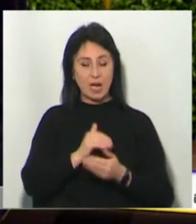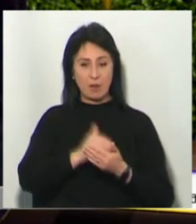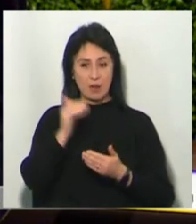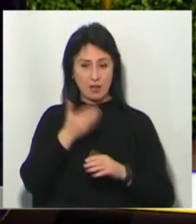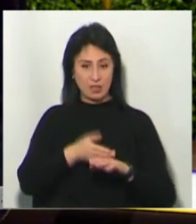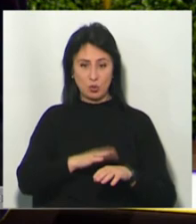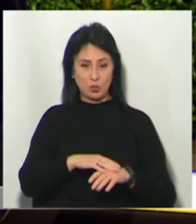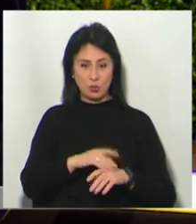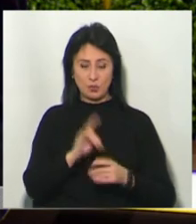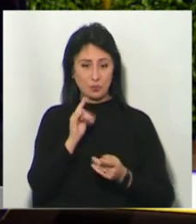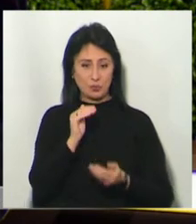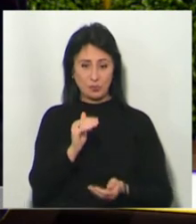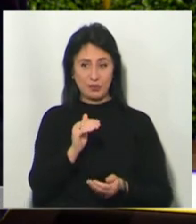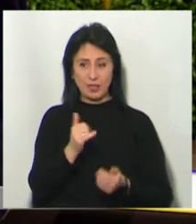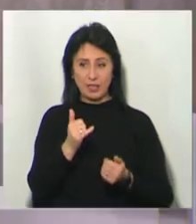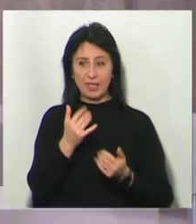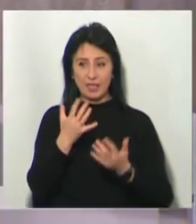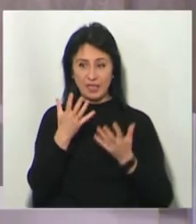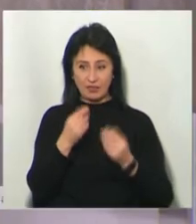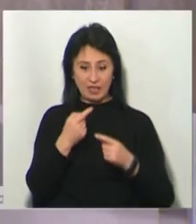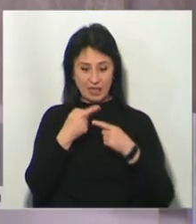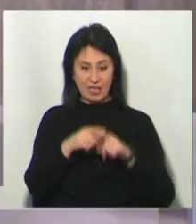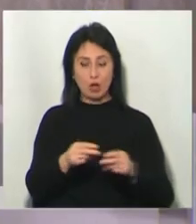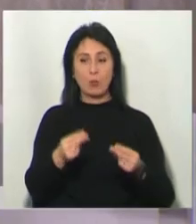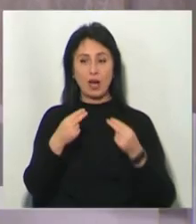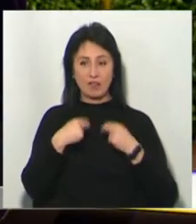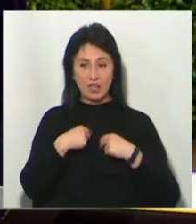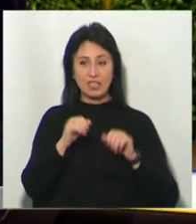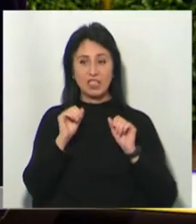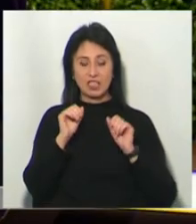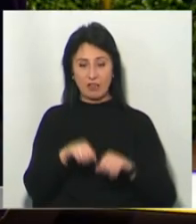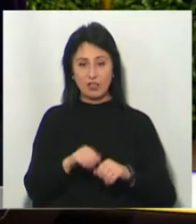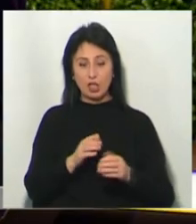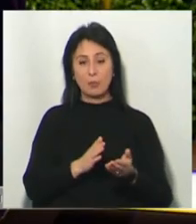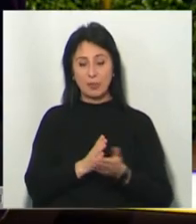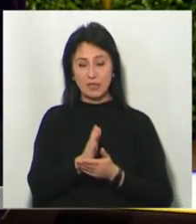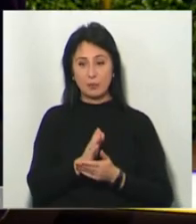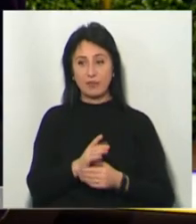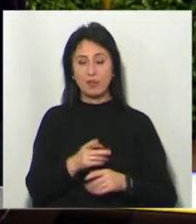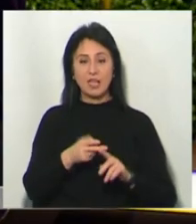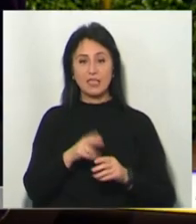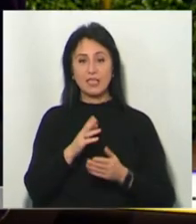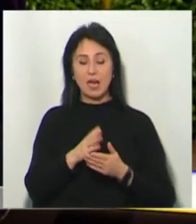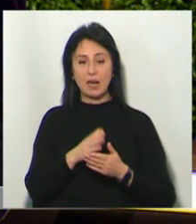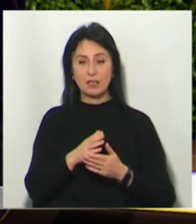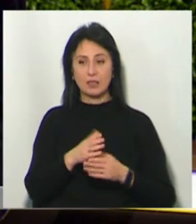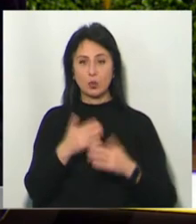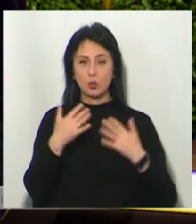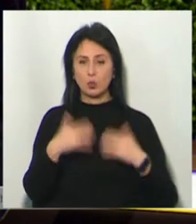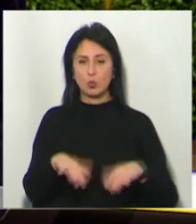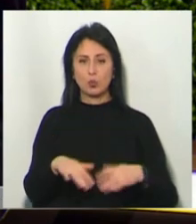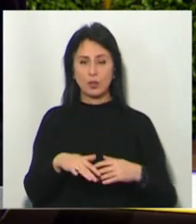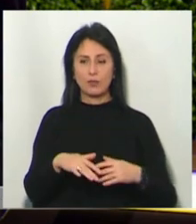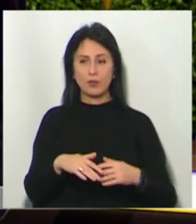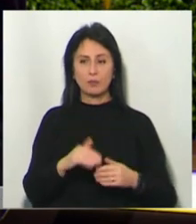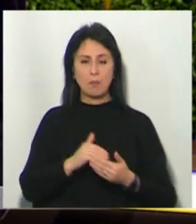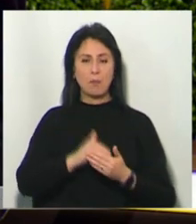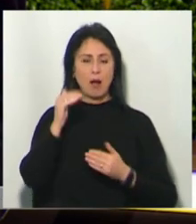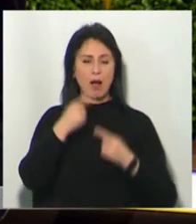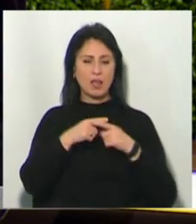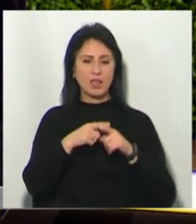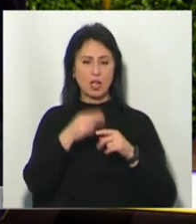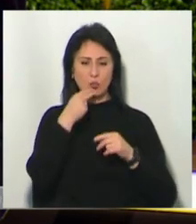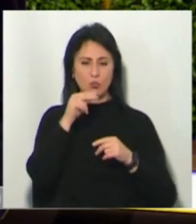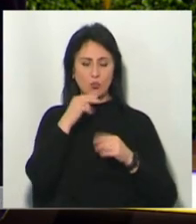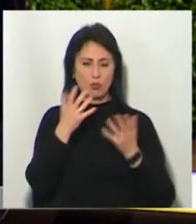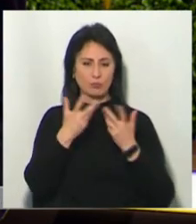magali. Trebuie în tehnologie, bi guazle, sa mi sa șoalebas, princip și esaris, cu sa cod magal tehnologie,